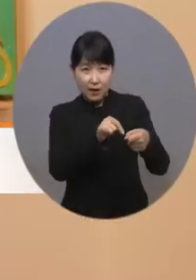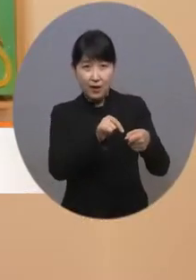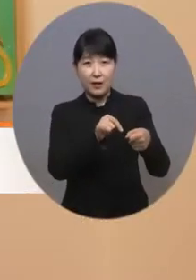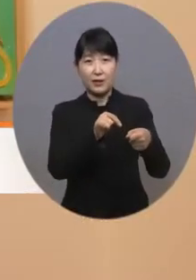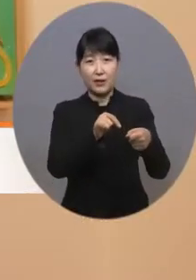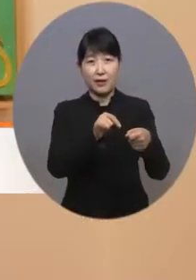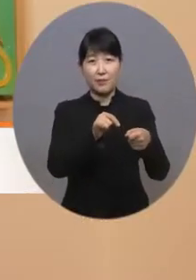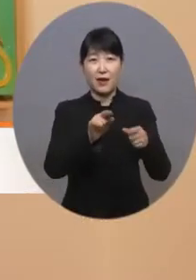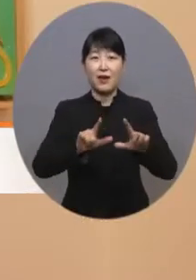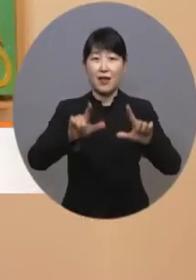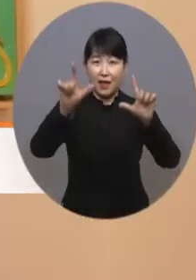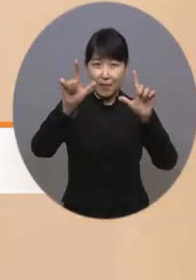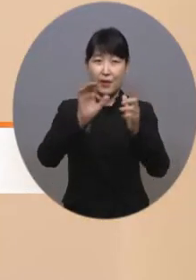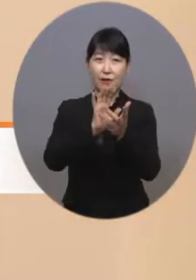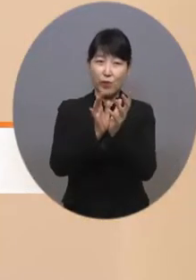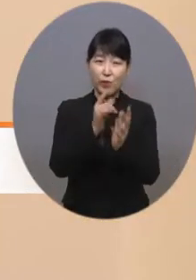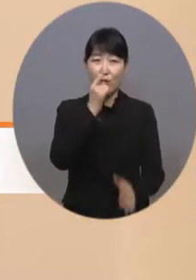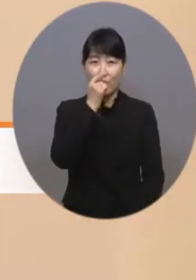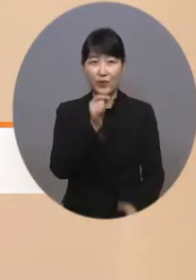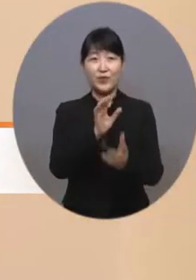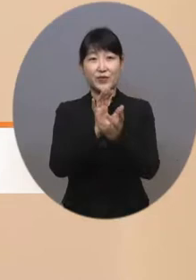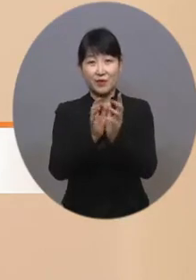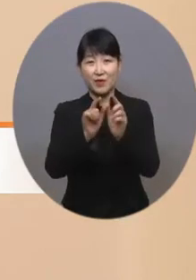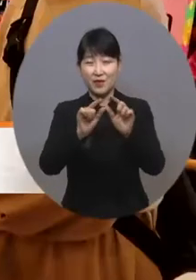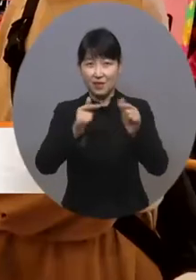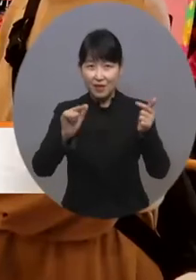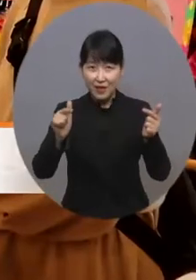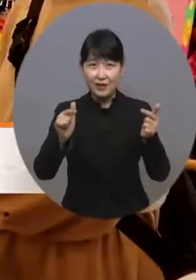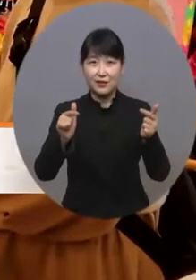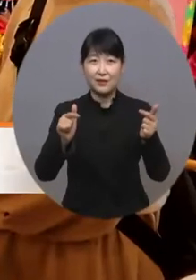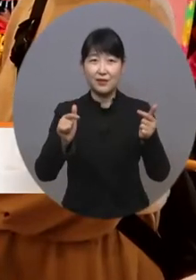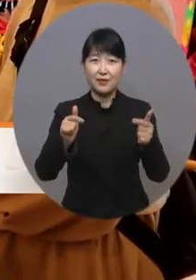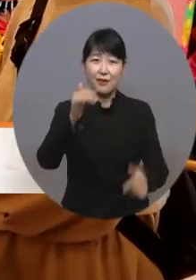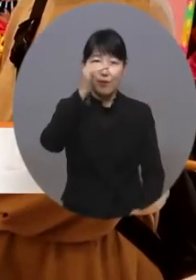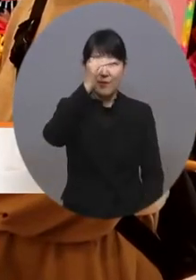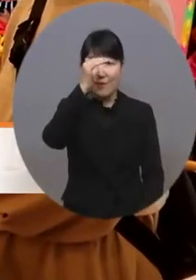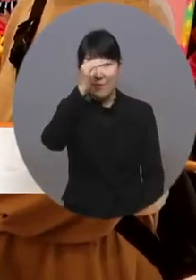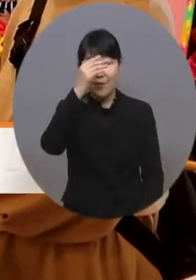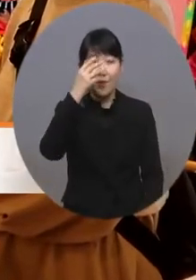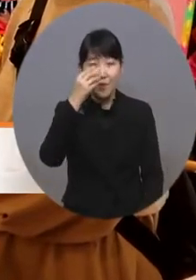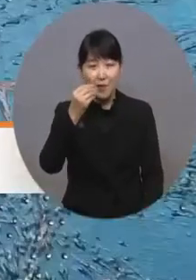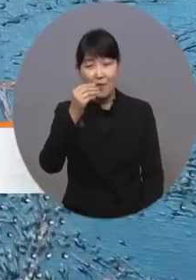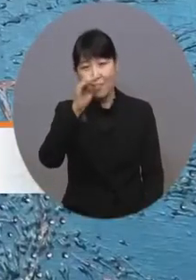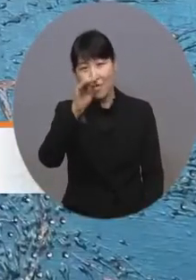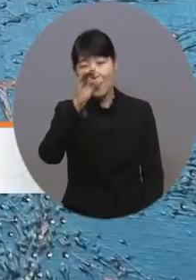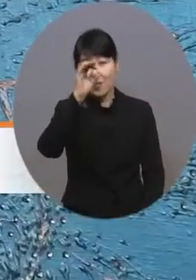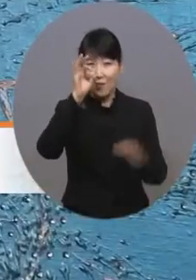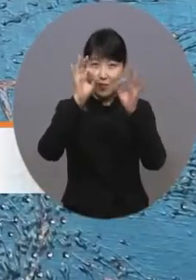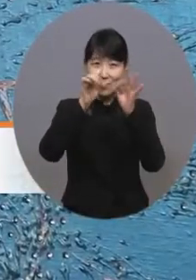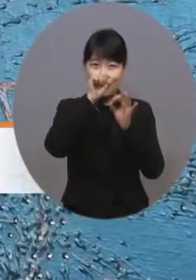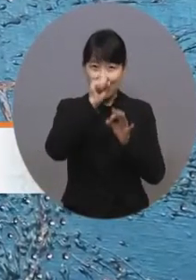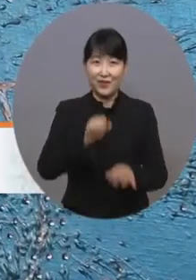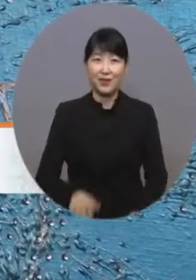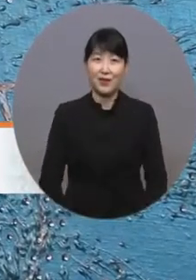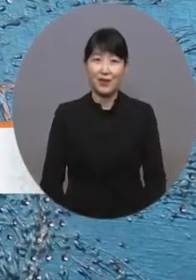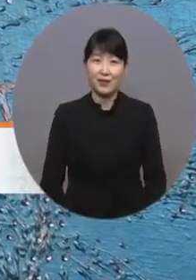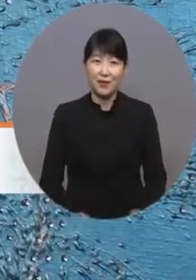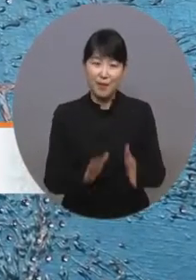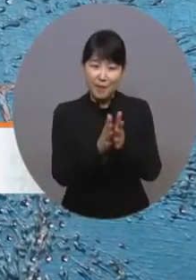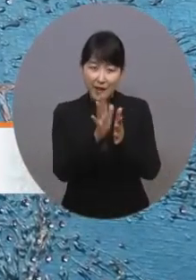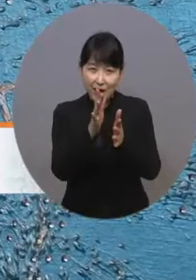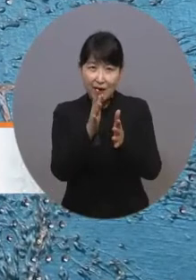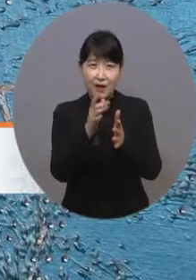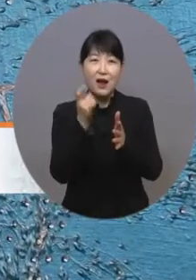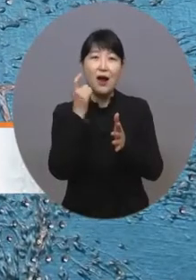꽃을 그려낸 작품이 화폭에 펼쳐져 관람객들을 다가서게 하고 있습니다. 반짝이는 큐빅과 펄